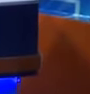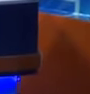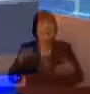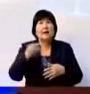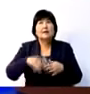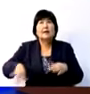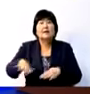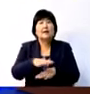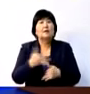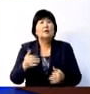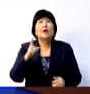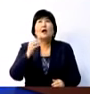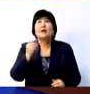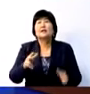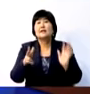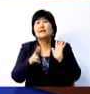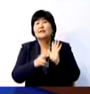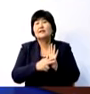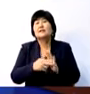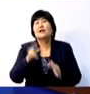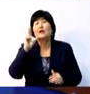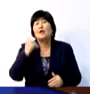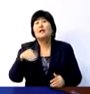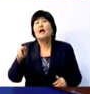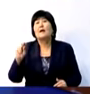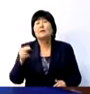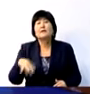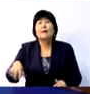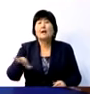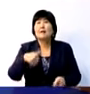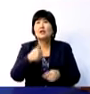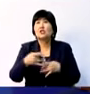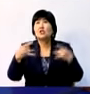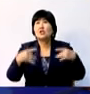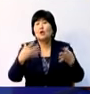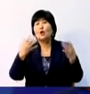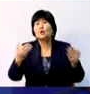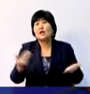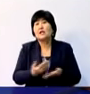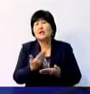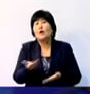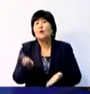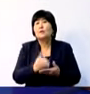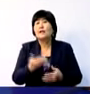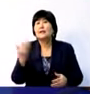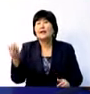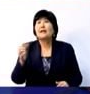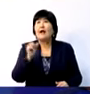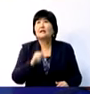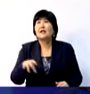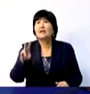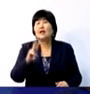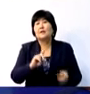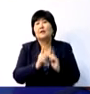Ассалаумағалейкум, ардақты ағайын. Бүгін қарашаның 8-ші жаңасы, бейсенбі. Аймақтың жетекші арнасында күндізгі жаңалықтар. Онымен таныстыратын мен Алданазар